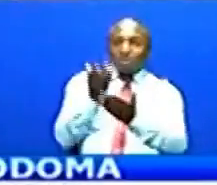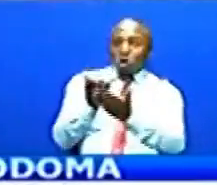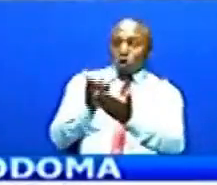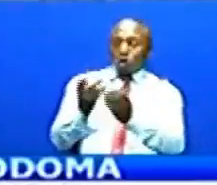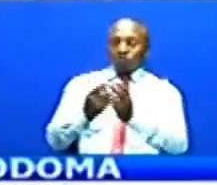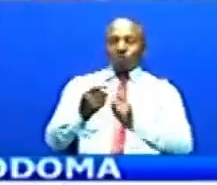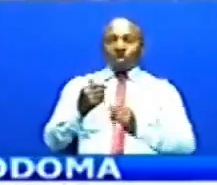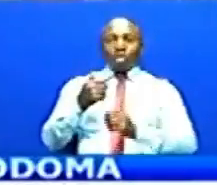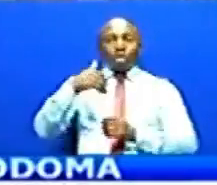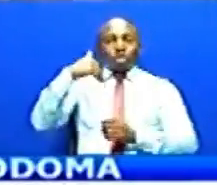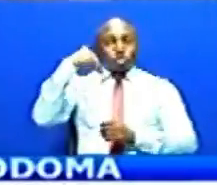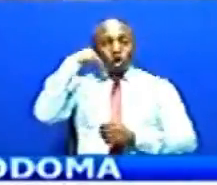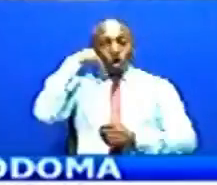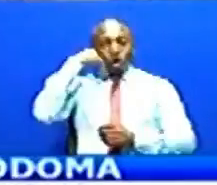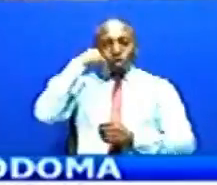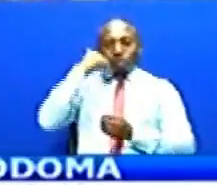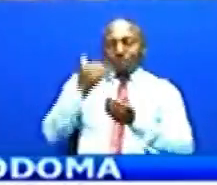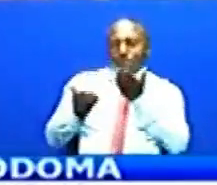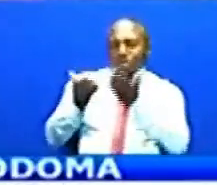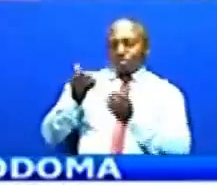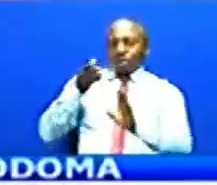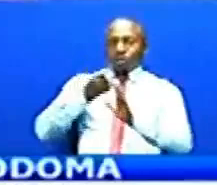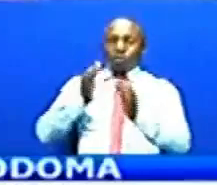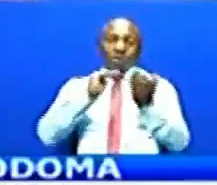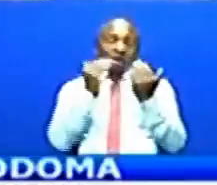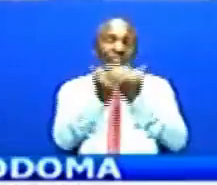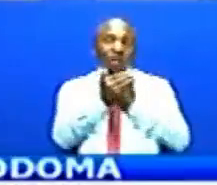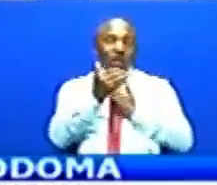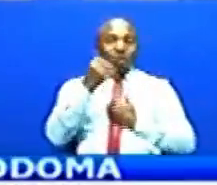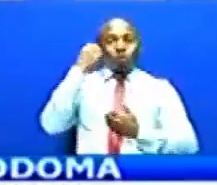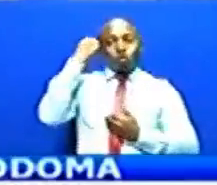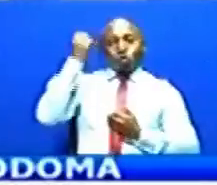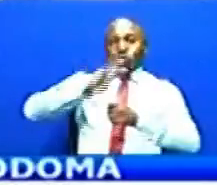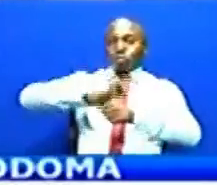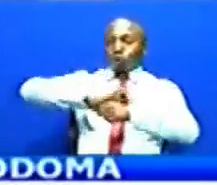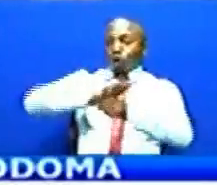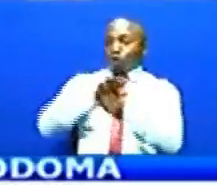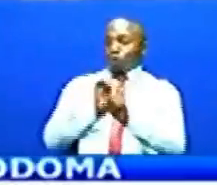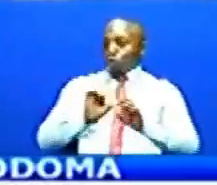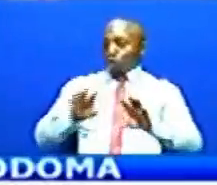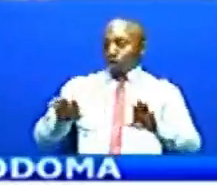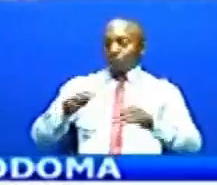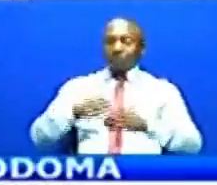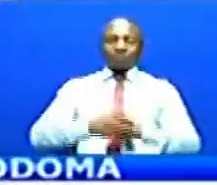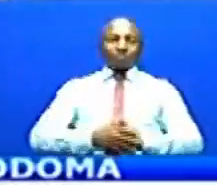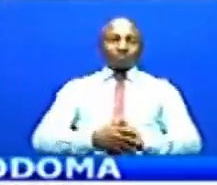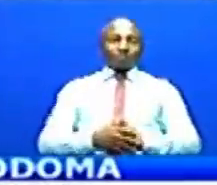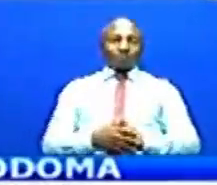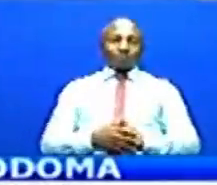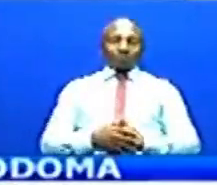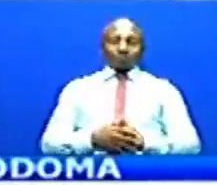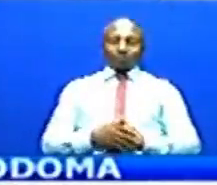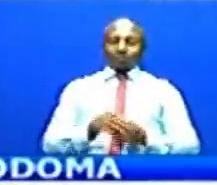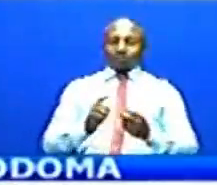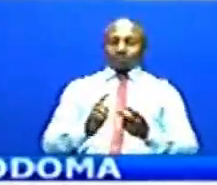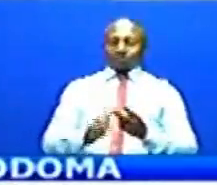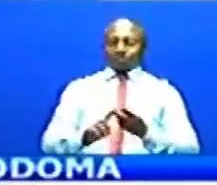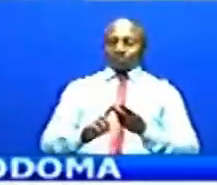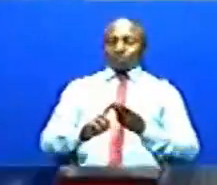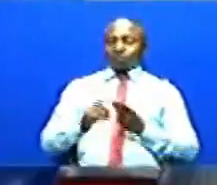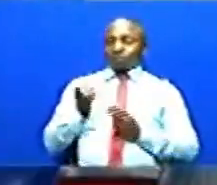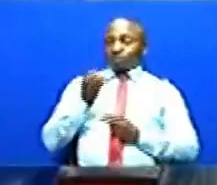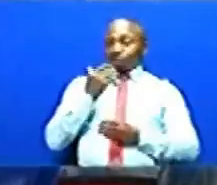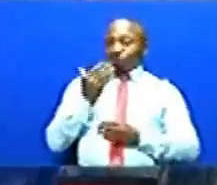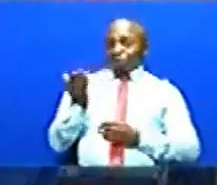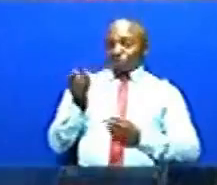na kupimwa joto la mwili kama tahadhari ya ugonjwa wa homa ya mapafu inayosababishwa na virusi vya korona.